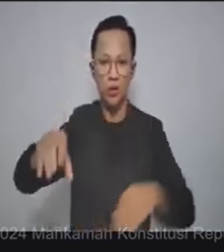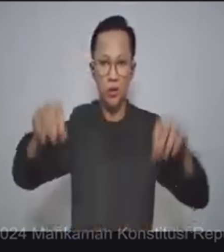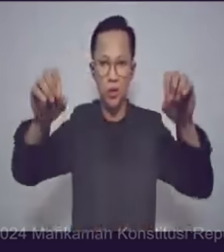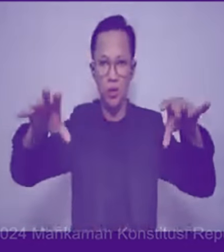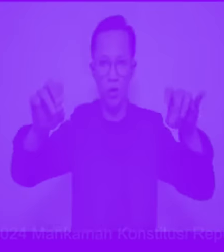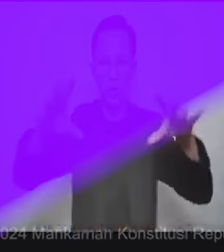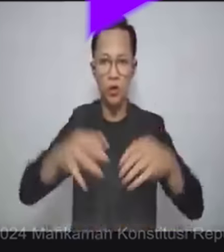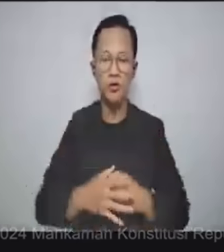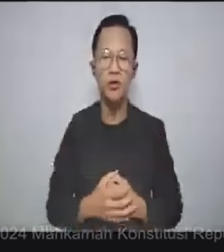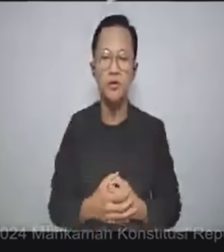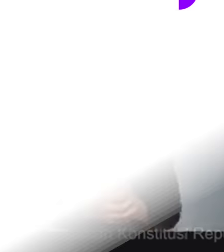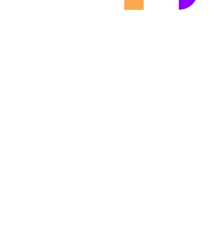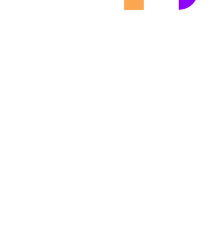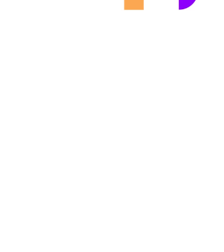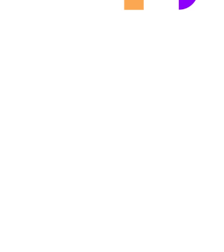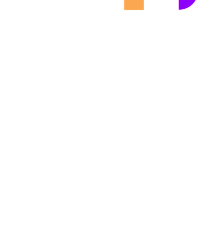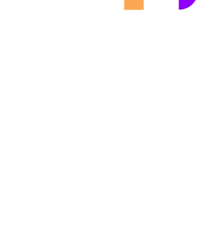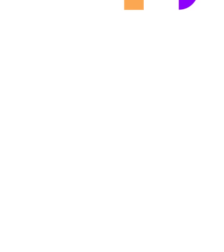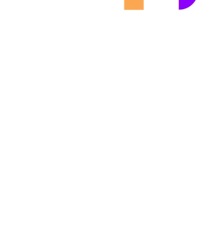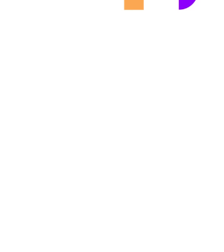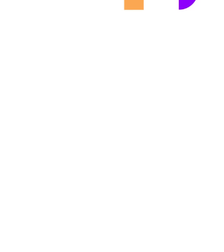wabarakatuh Waalaikumsalam